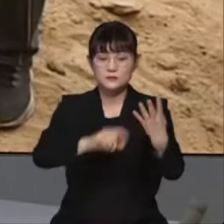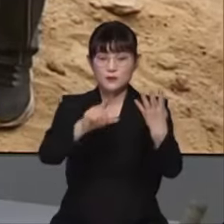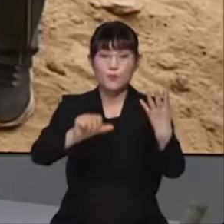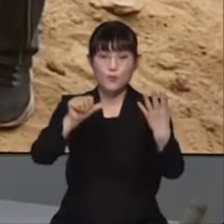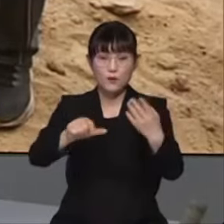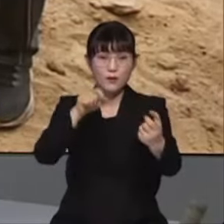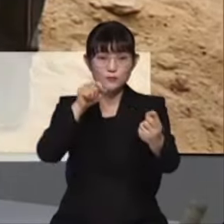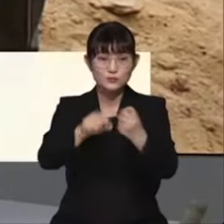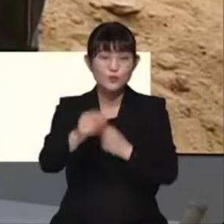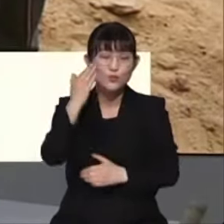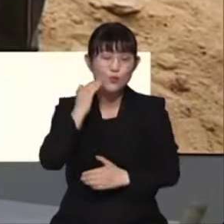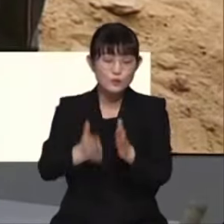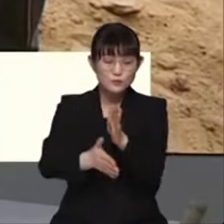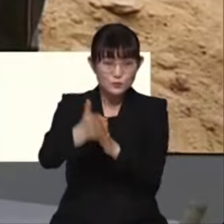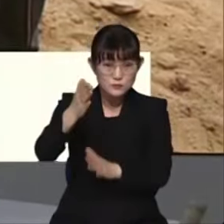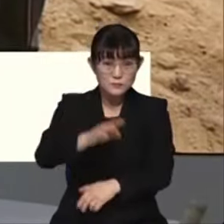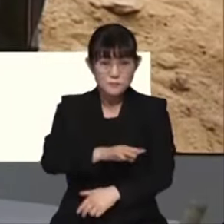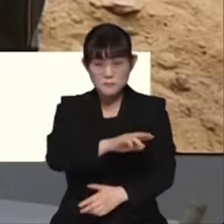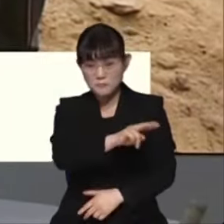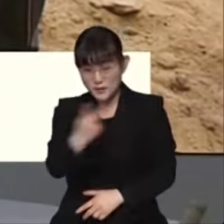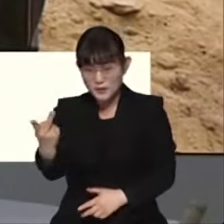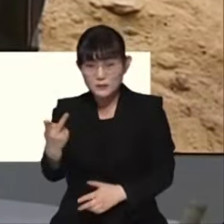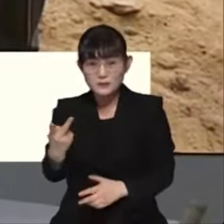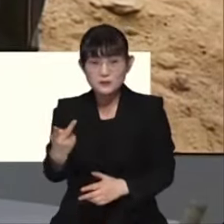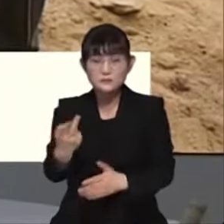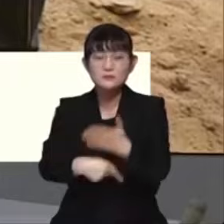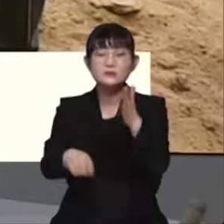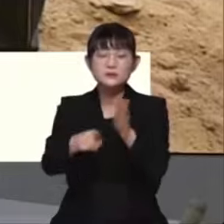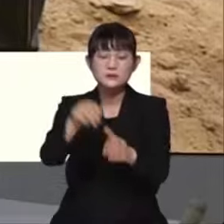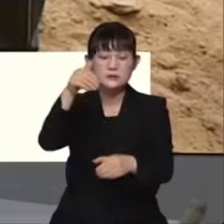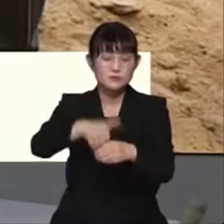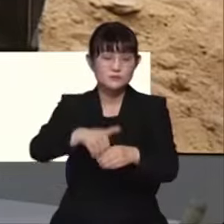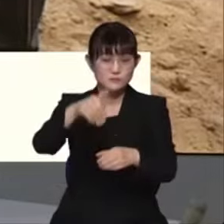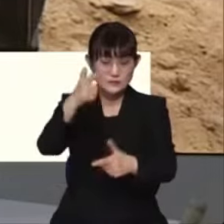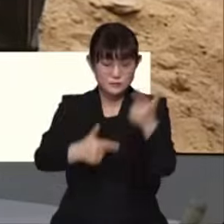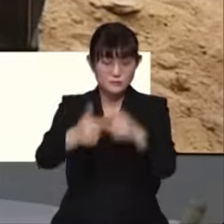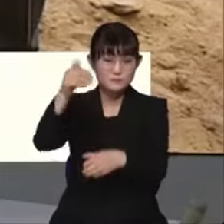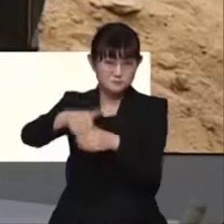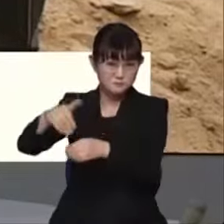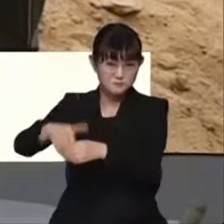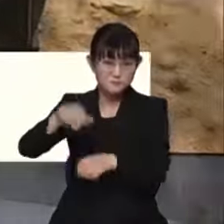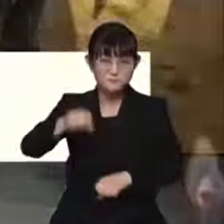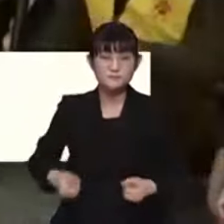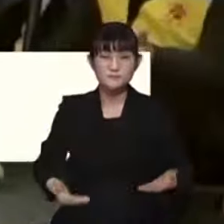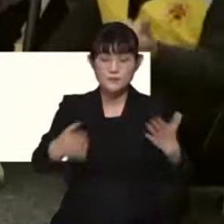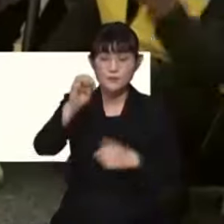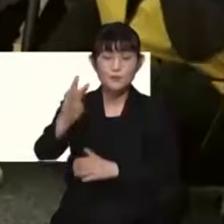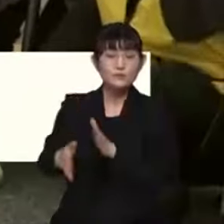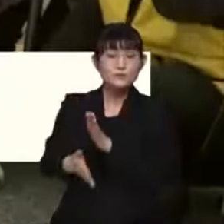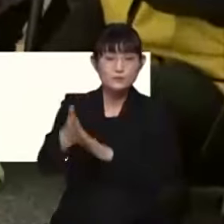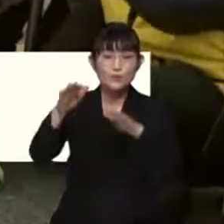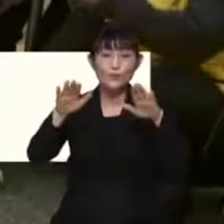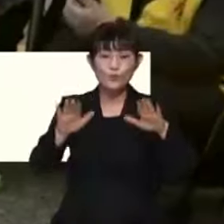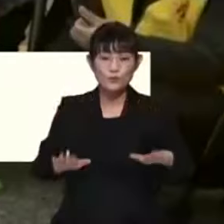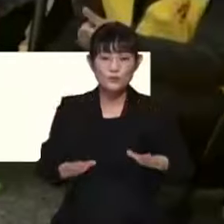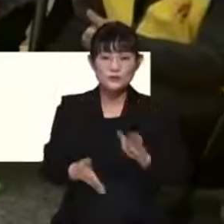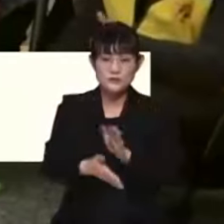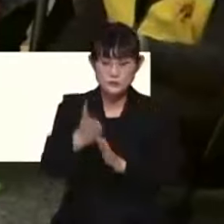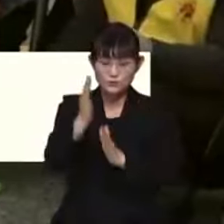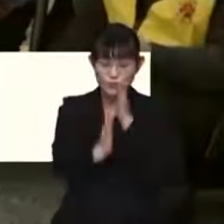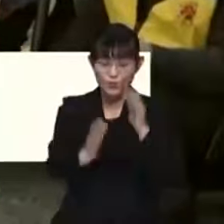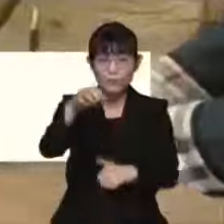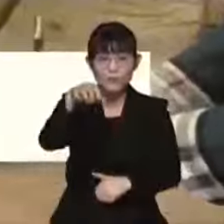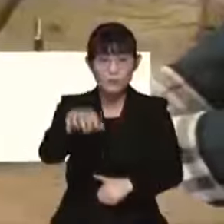식목일을 앞두고 녹색 도시로의 전환을 상징하는 나무 심기 행사가 열렸습니다. 광주광역시는 오늘